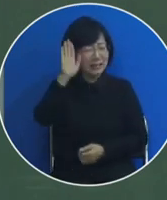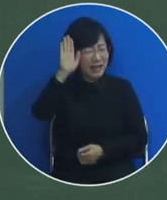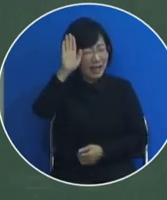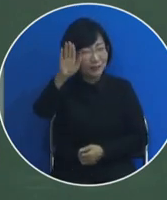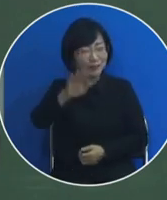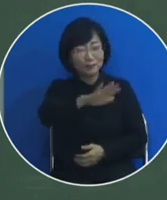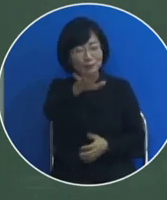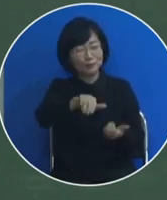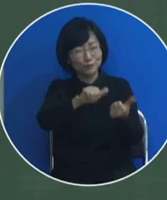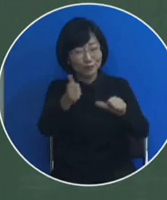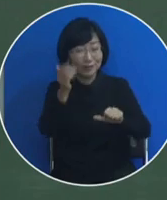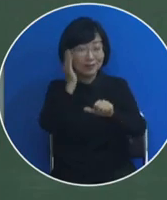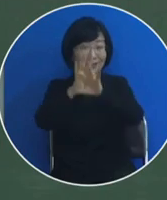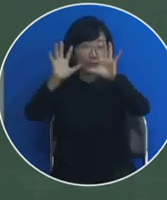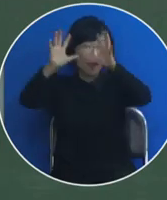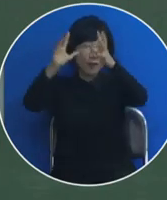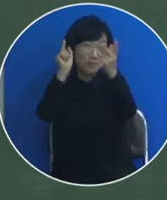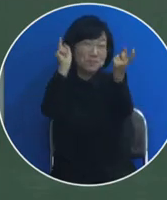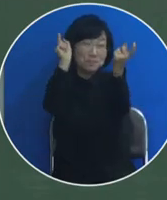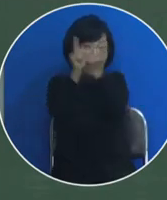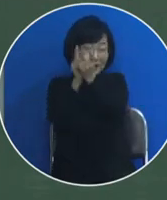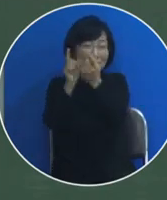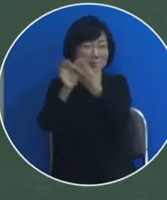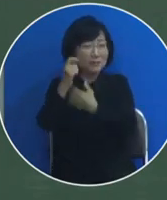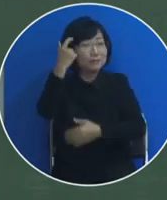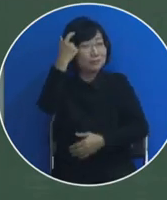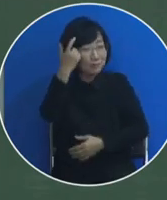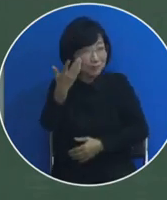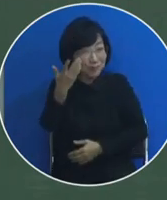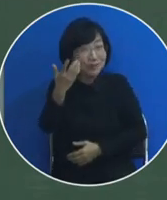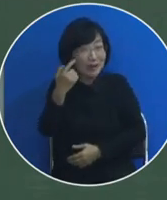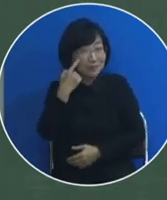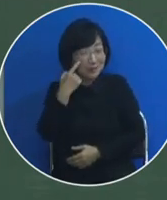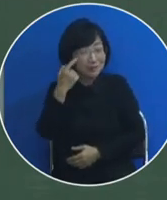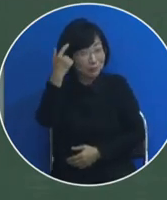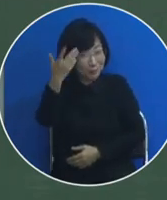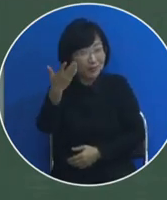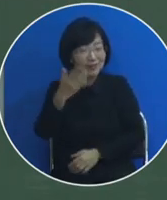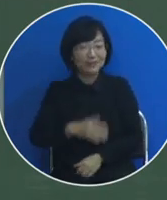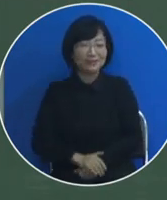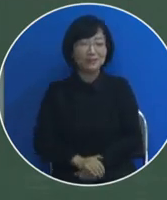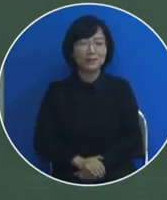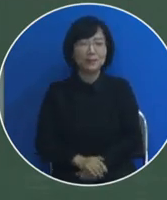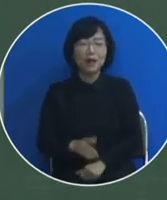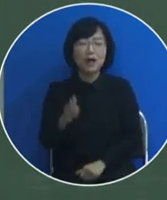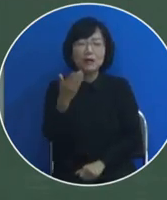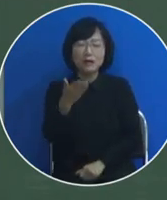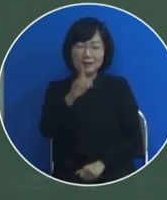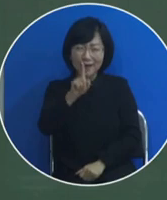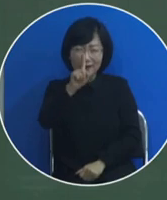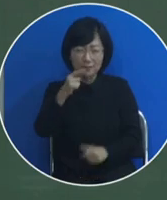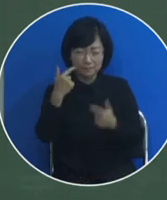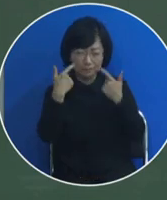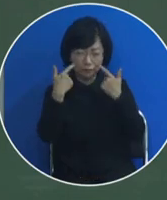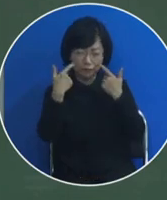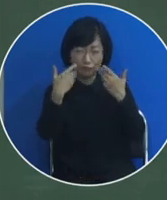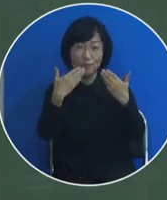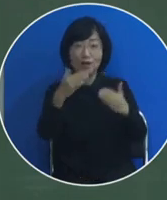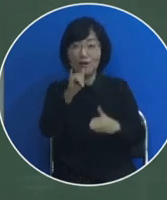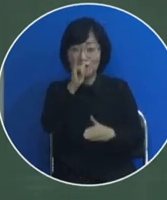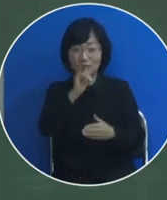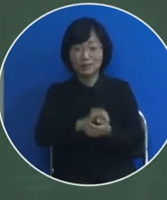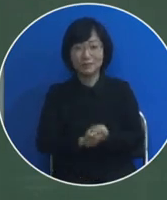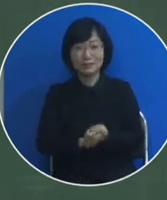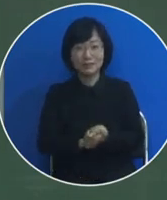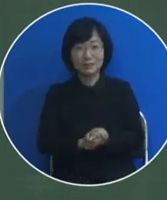일인데 좌우지간 분명한 건 있습니다. That's something we could directly ask Jethro once we go to heaven, but there is one sure thing. 여러분,